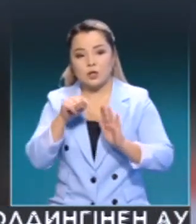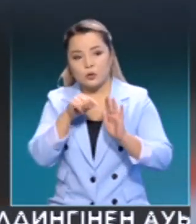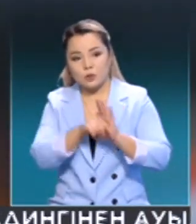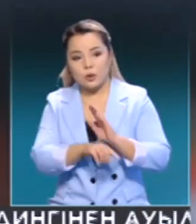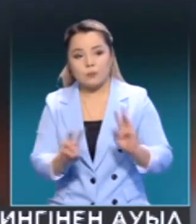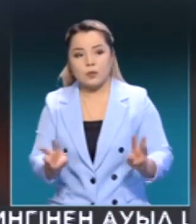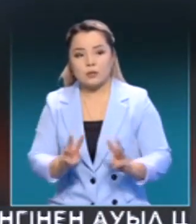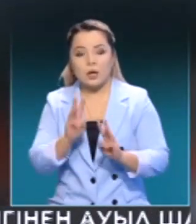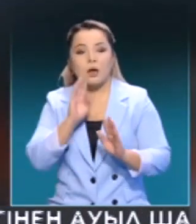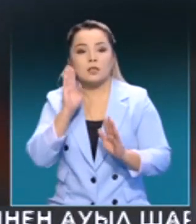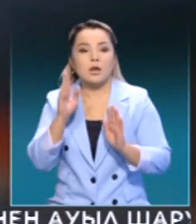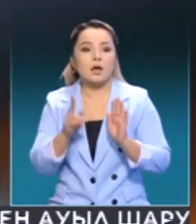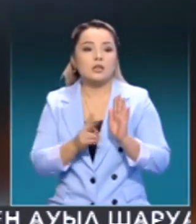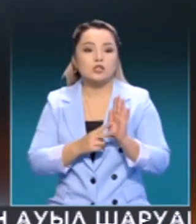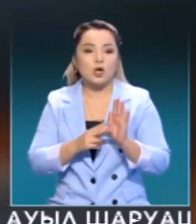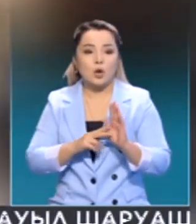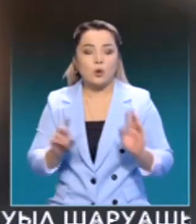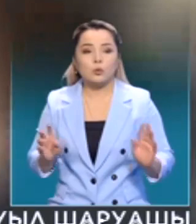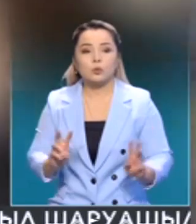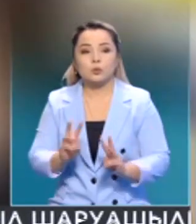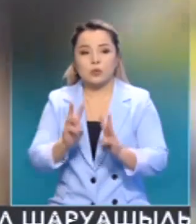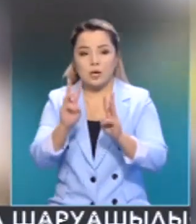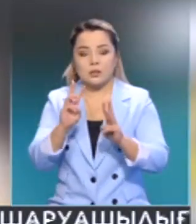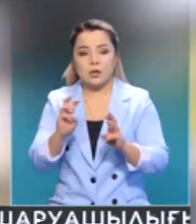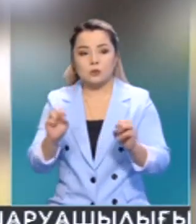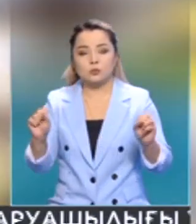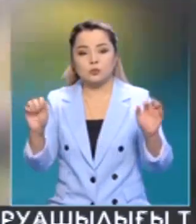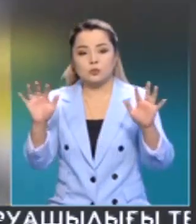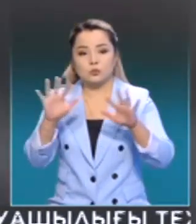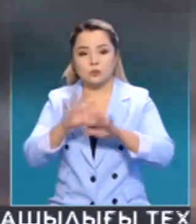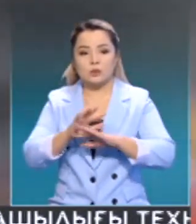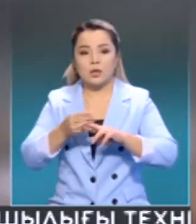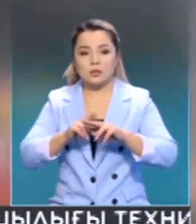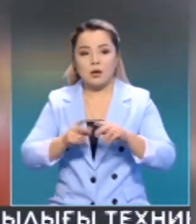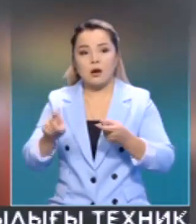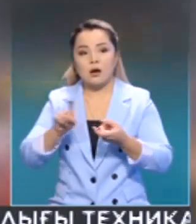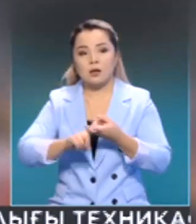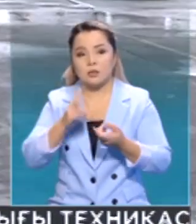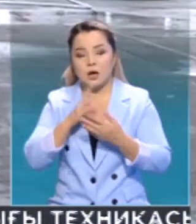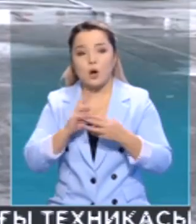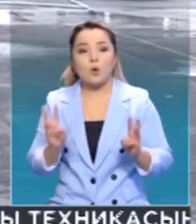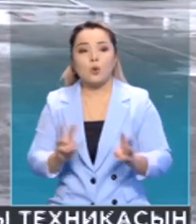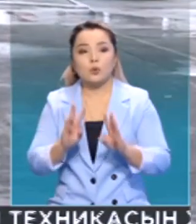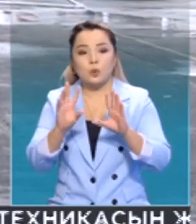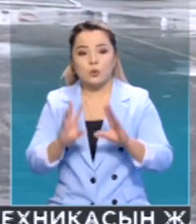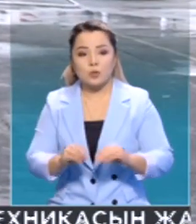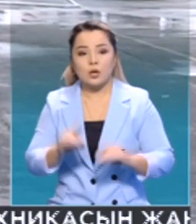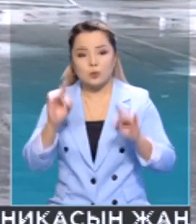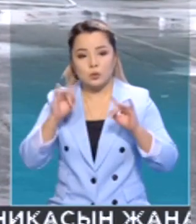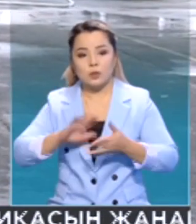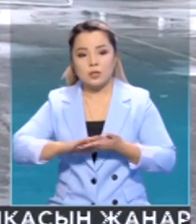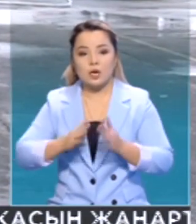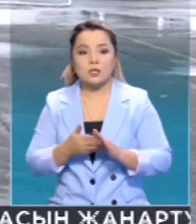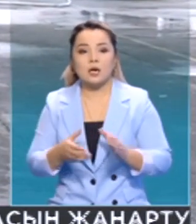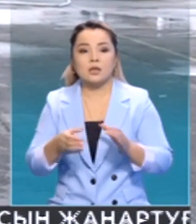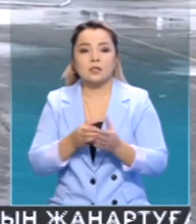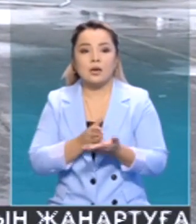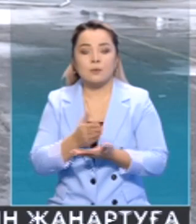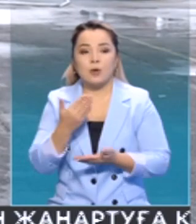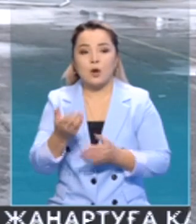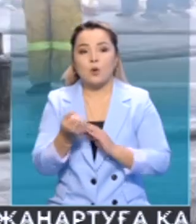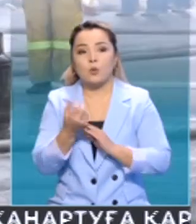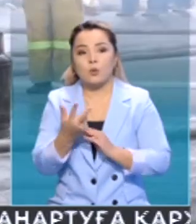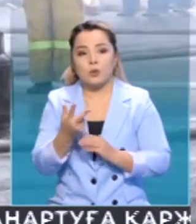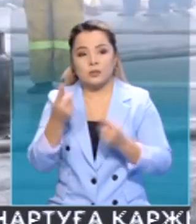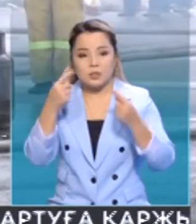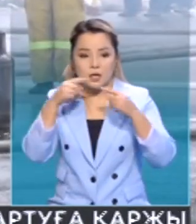7-ден аса күшейген өрт қою қара түтінге ұласты. Жалпы сөндіруге 56 төтенше жағдай қызметкер мен 13